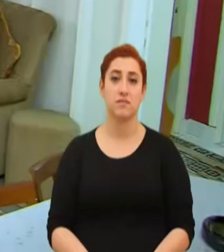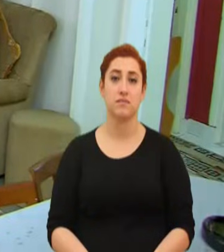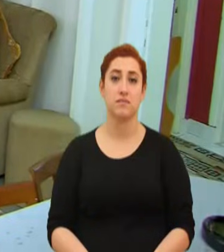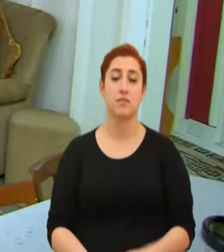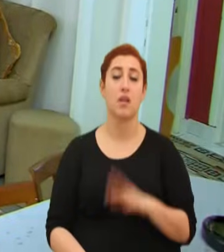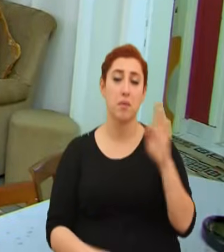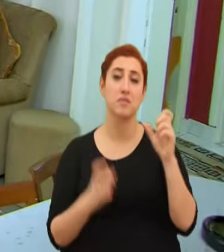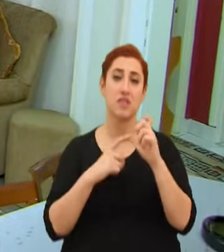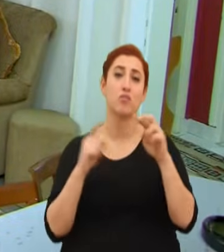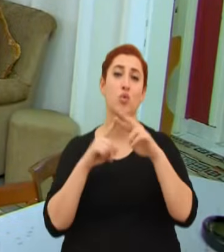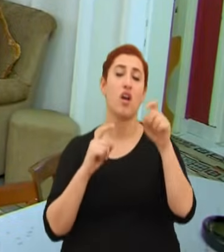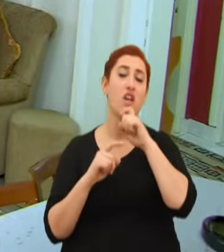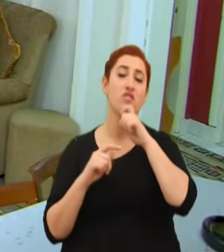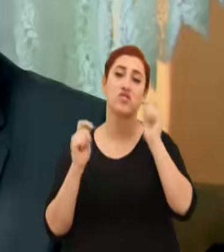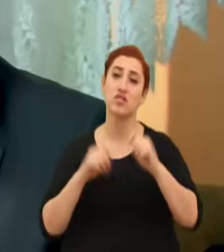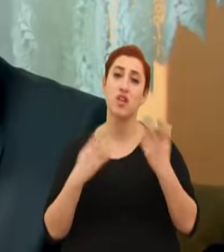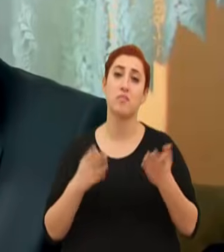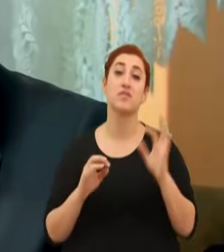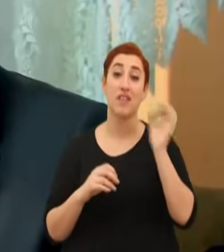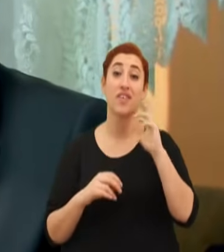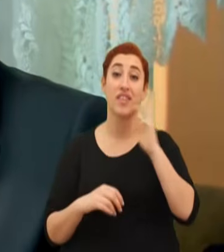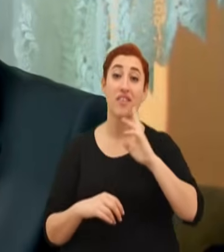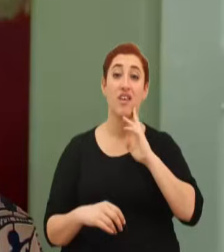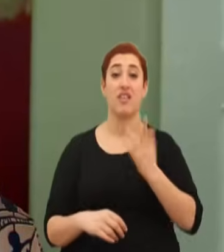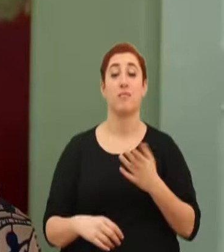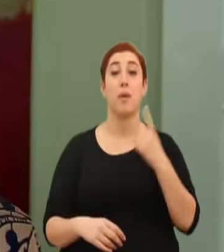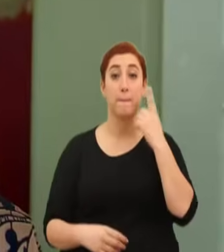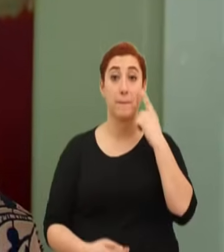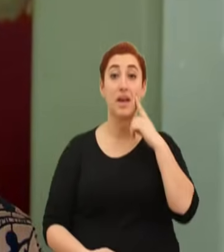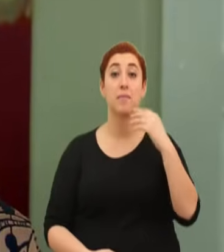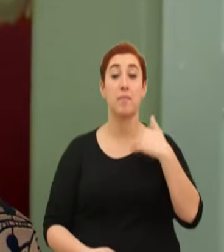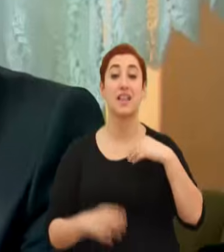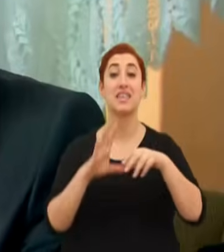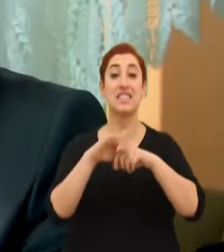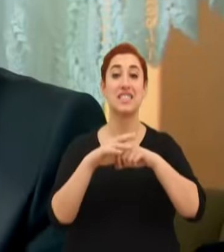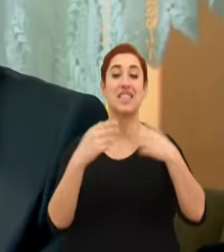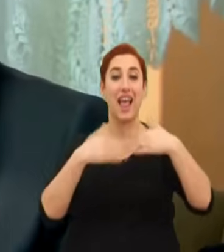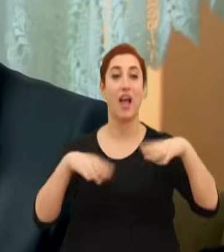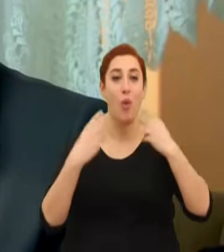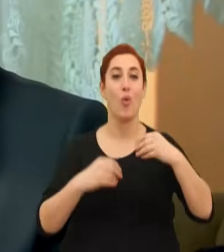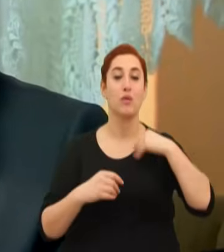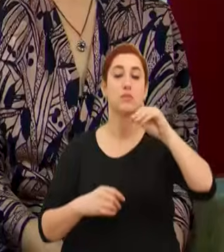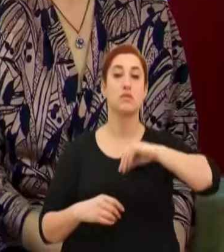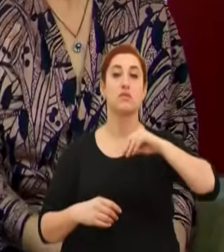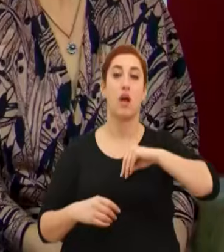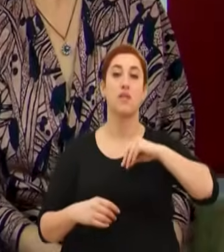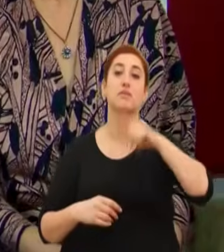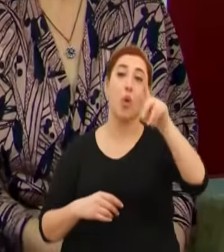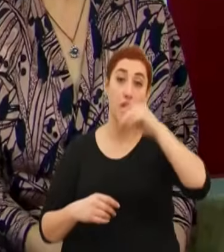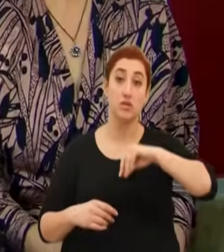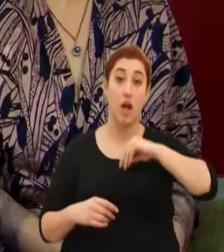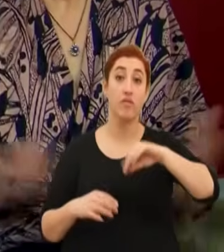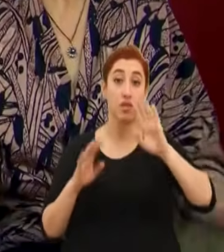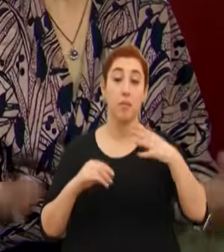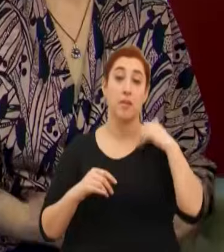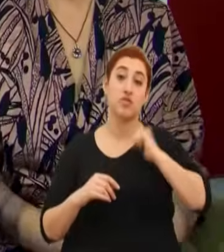Tamam Sevim, Nurhan Bey yanlışlıkla yapmış. Evet efendim ya, bakın ben hırsıza engel oluyorum sandım. Siz öyle